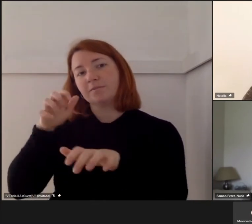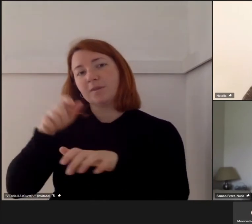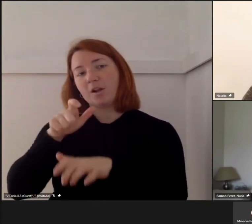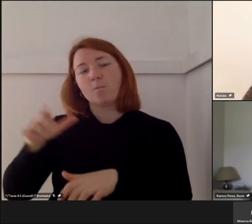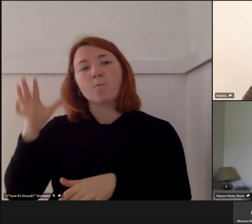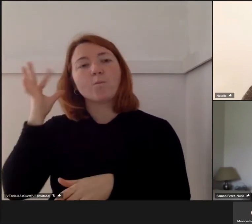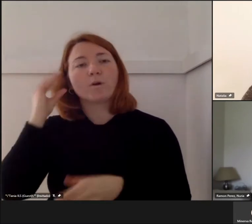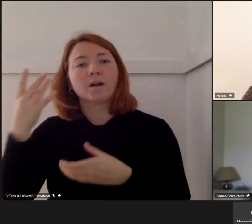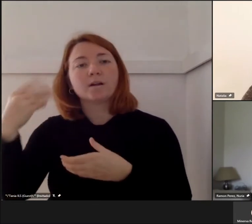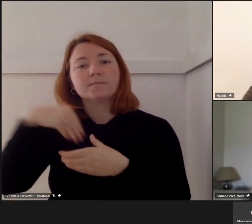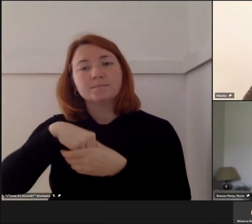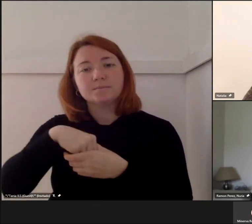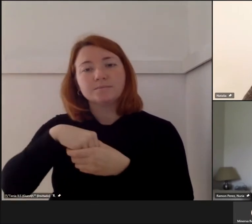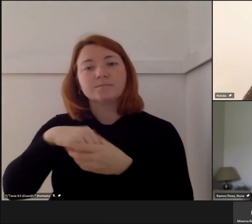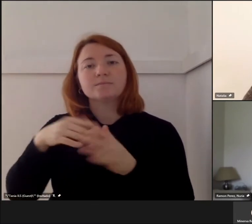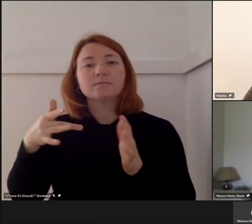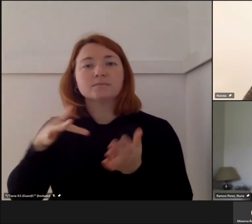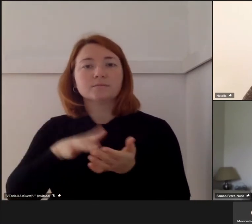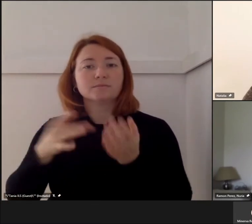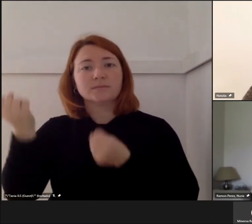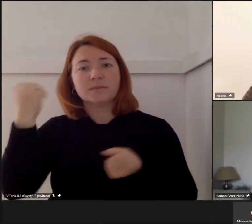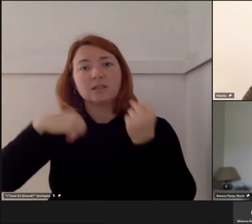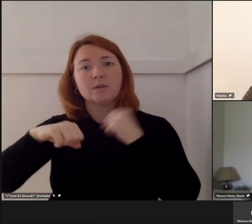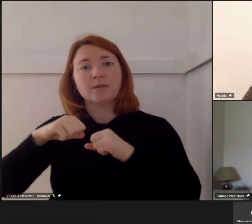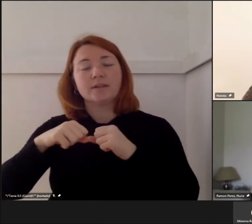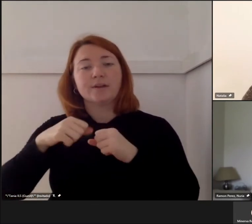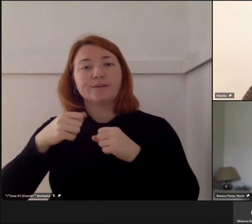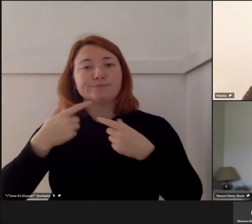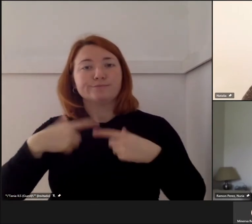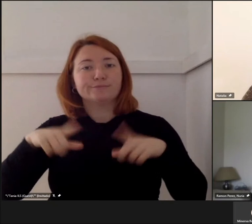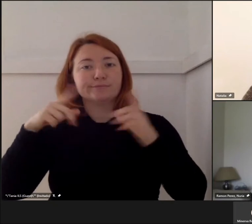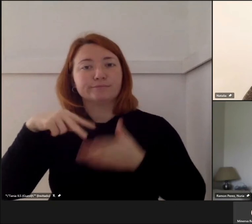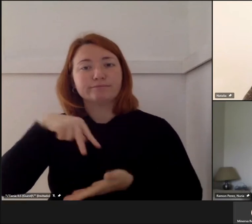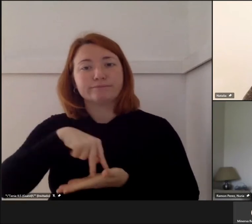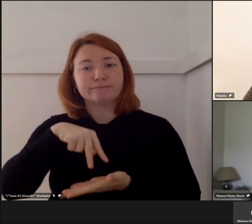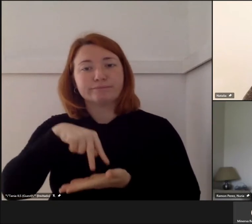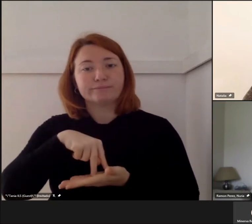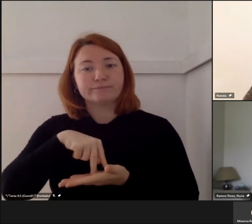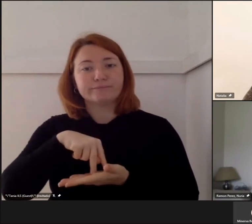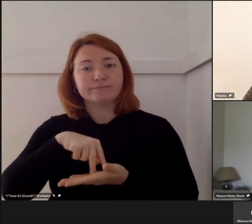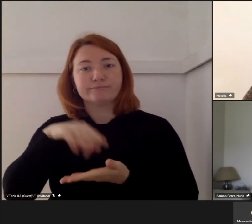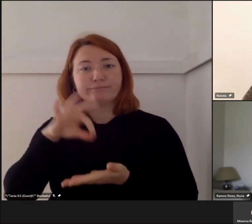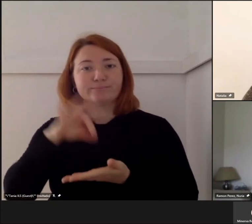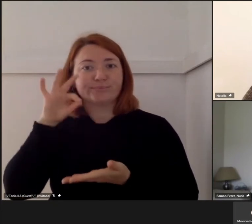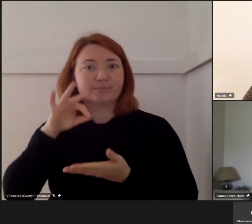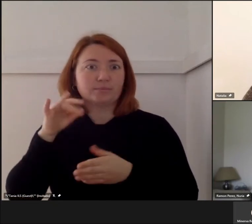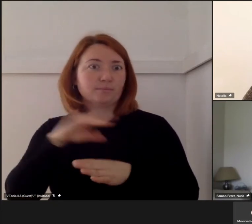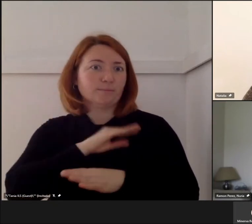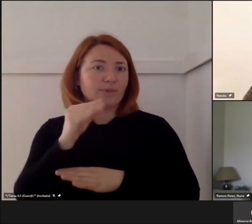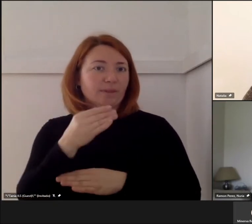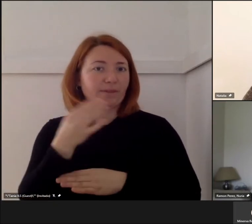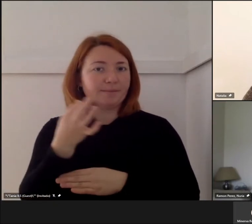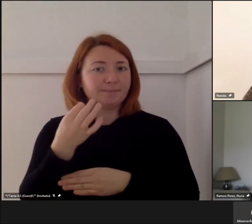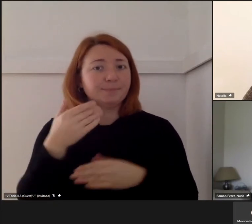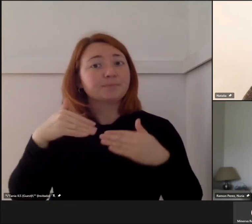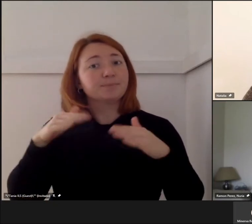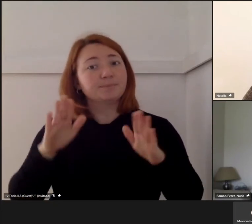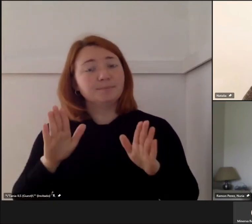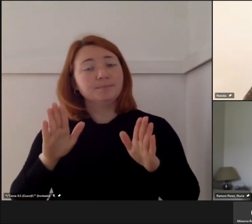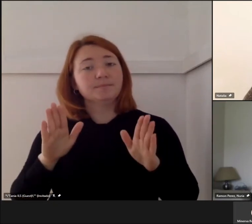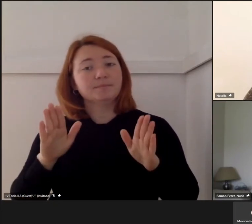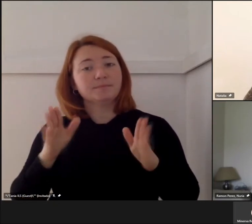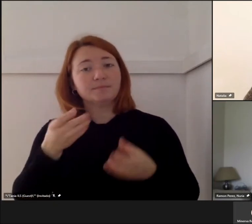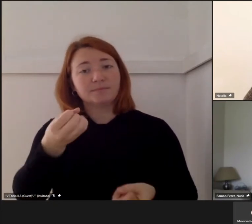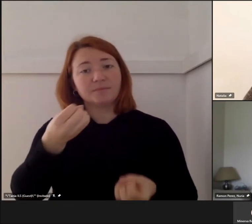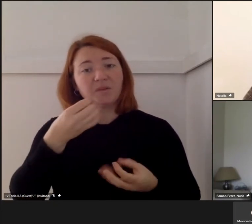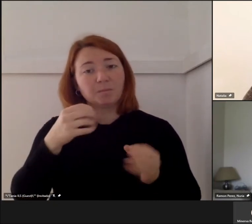l'activitat presencial, no, de forma molt brusca, les dones van haver de mantenir aquesta presencialitat, però per altra banda sembla que les dades ens apunten a